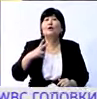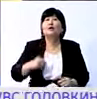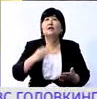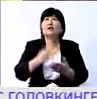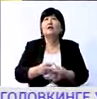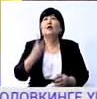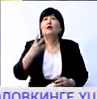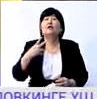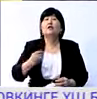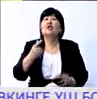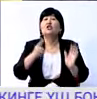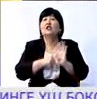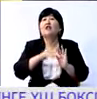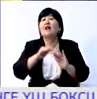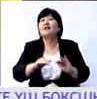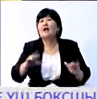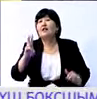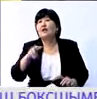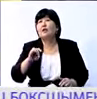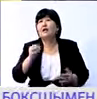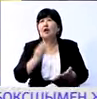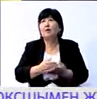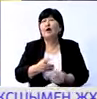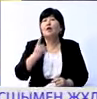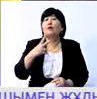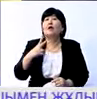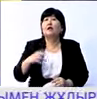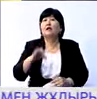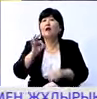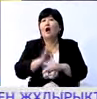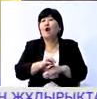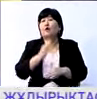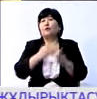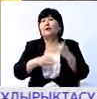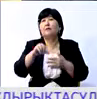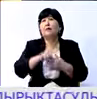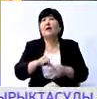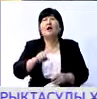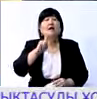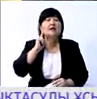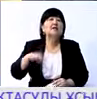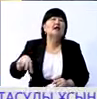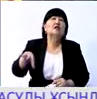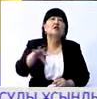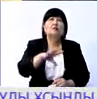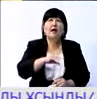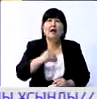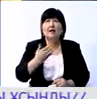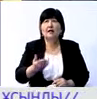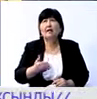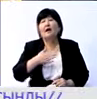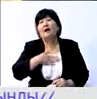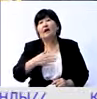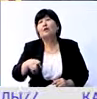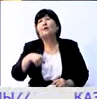қызымнан 7 немерем бар. Иә, бір қызым ауырып инвалид болып қалды. Жастардың бәріне